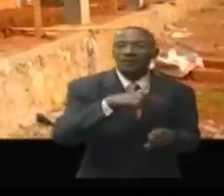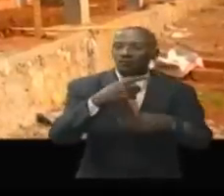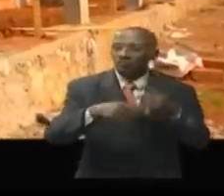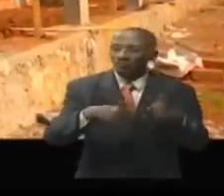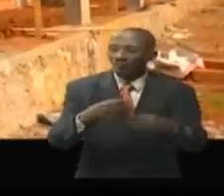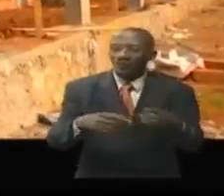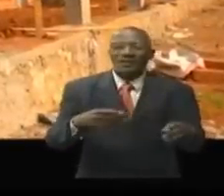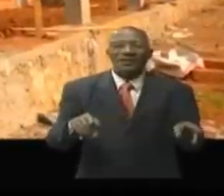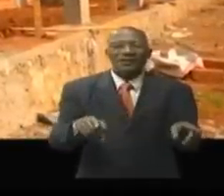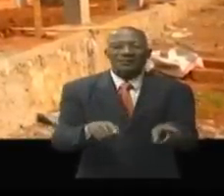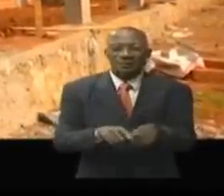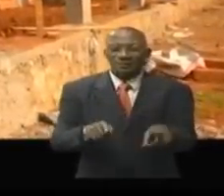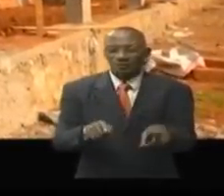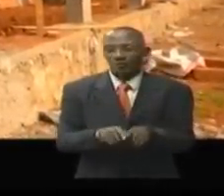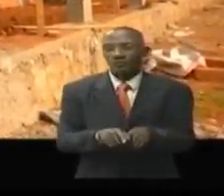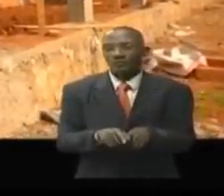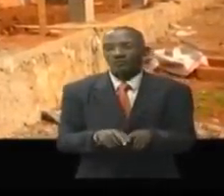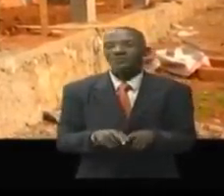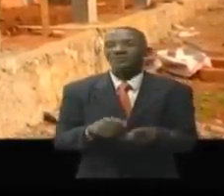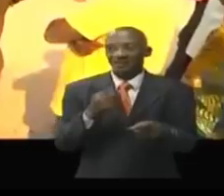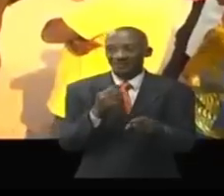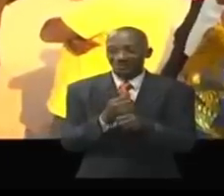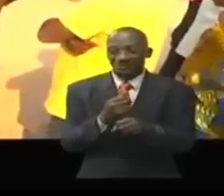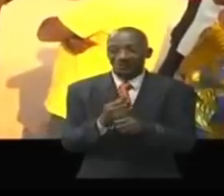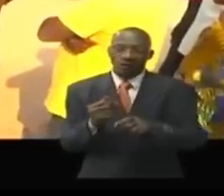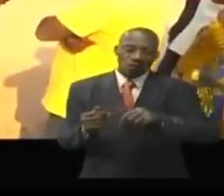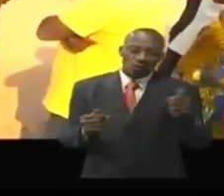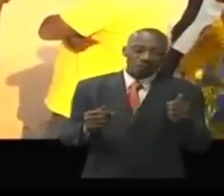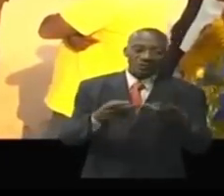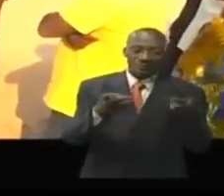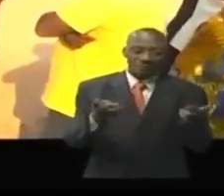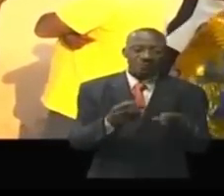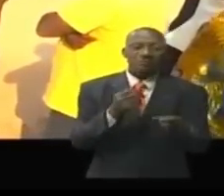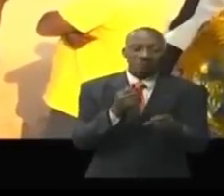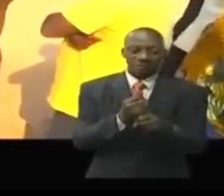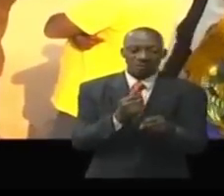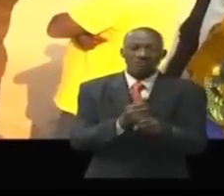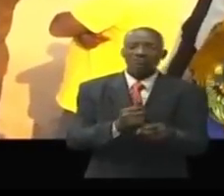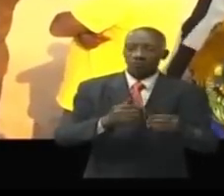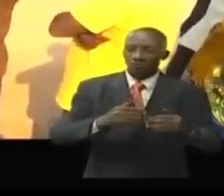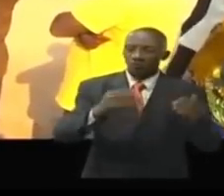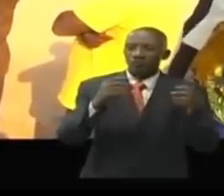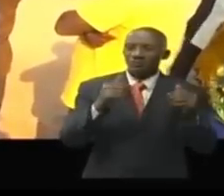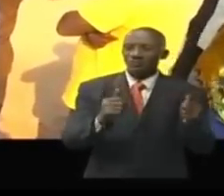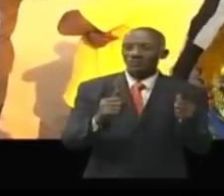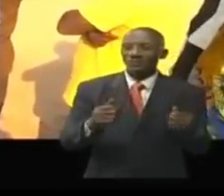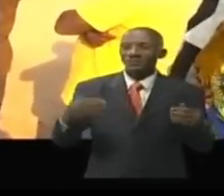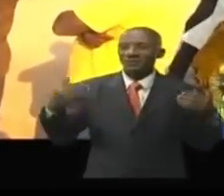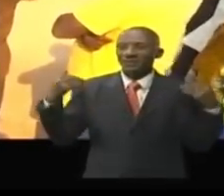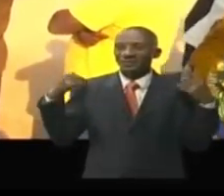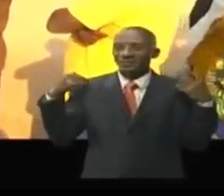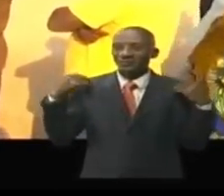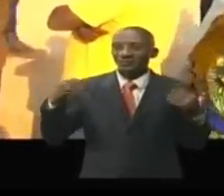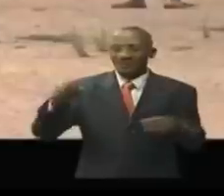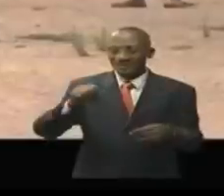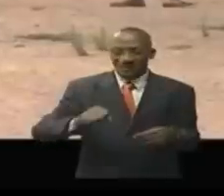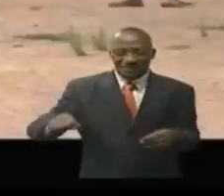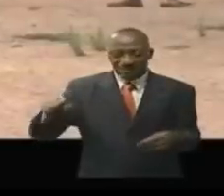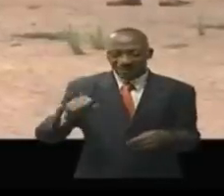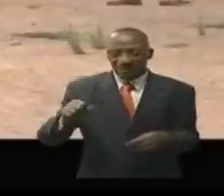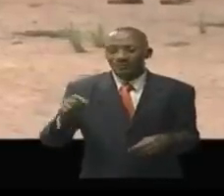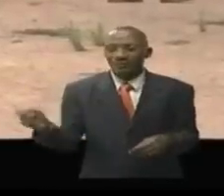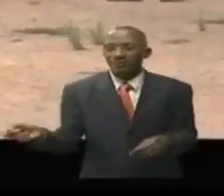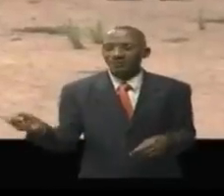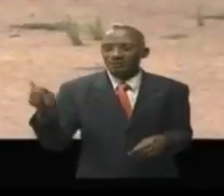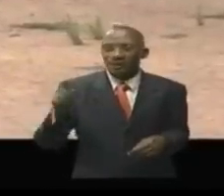les travaux sont en cours de réalisation. Les chefs de secteur de Lwilu s'est dit satisfait de travaux de ses partenaires qui ne sont que